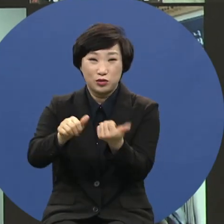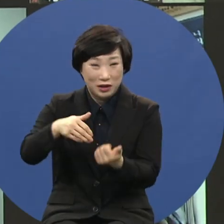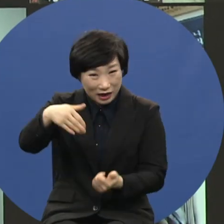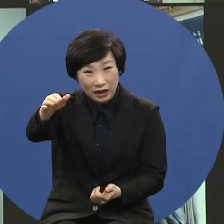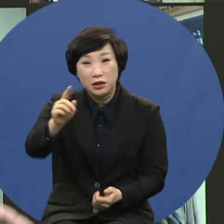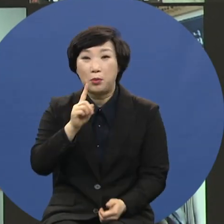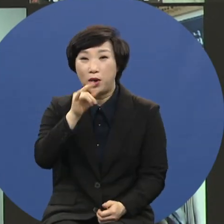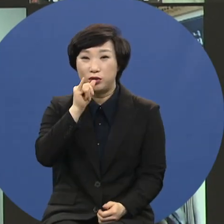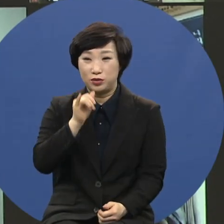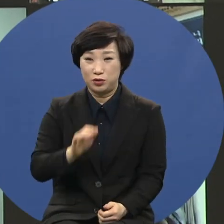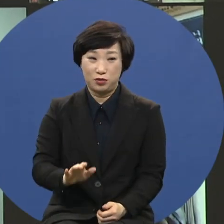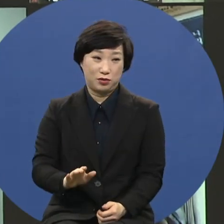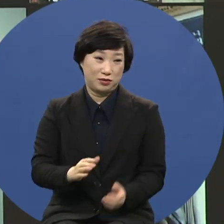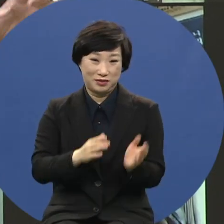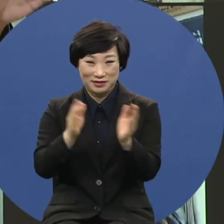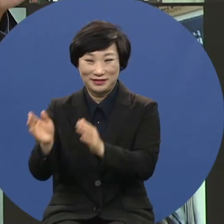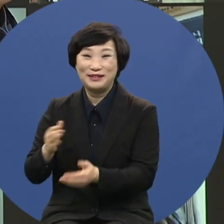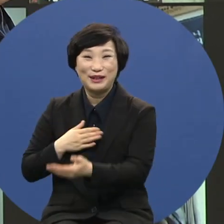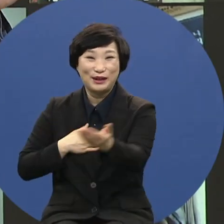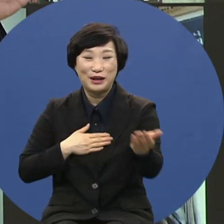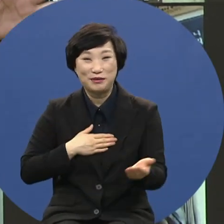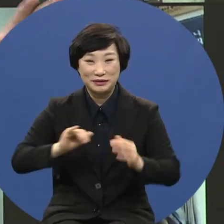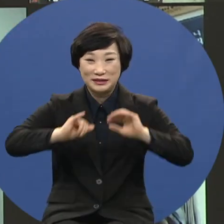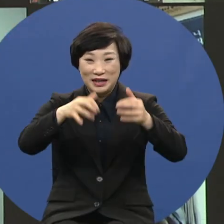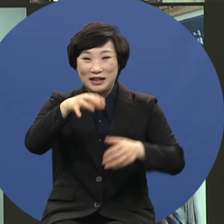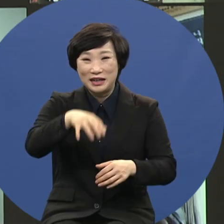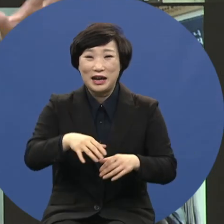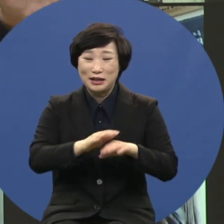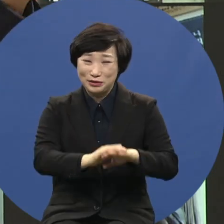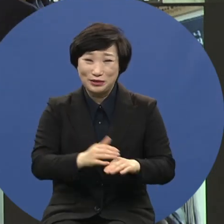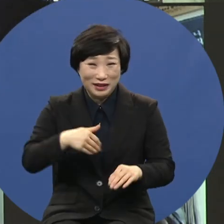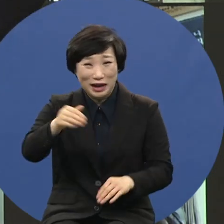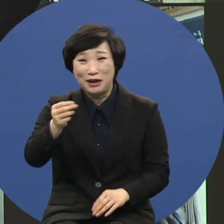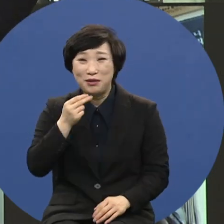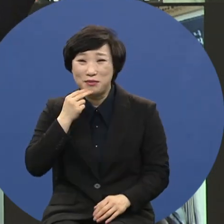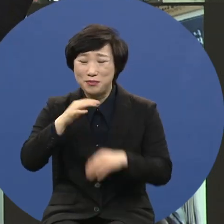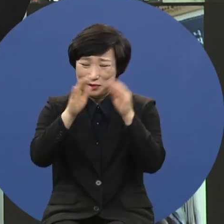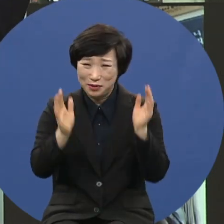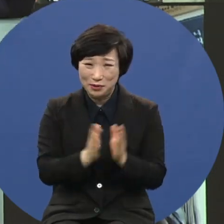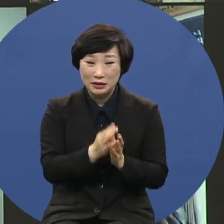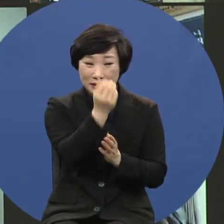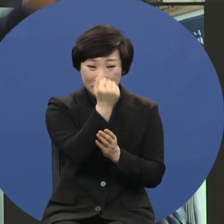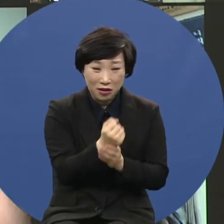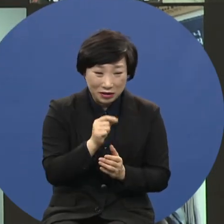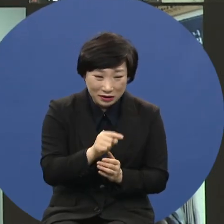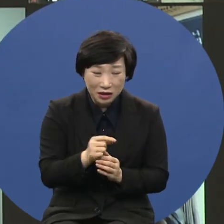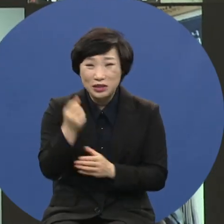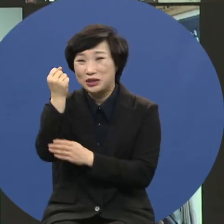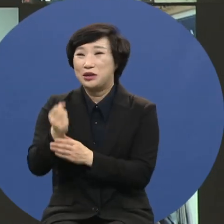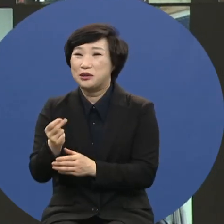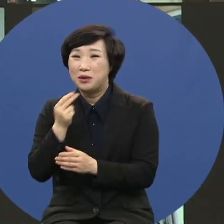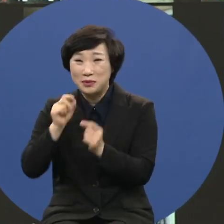가는 자가 없이 다 썩을 것을 썩지 아니할 것을 위하여,